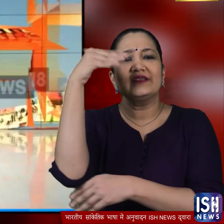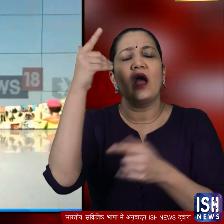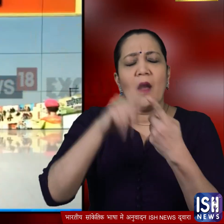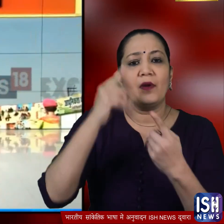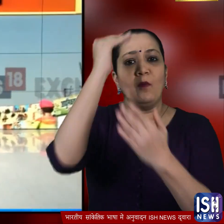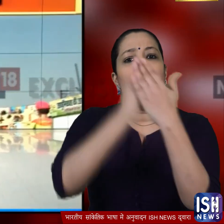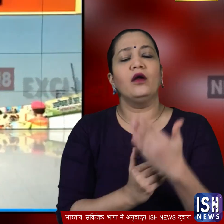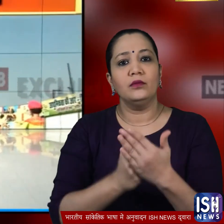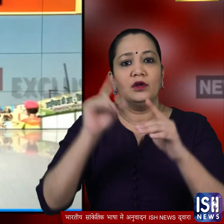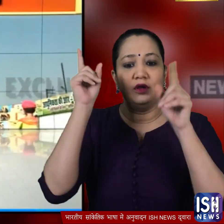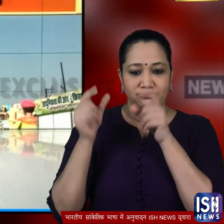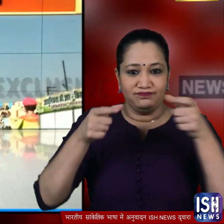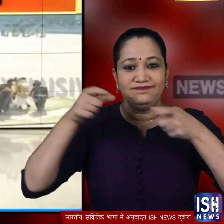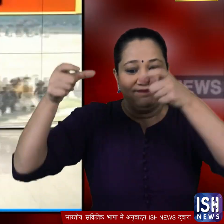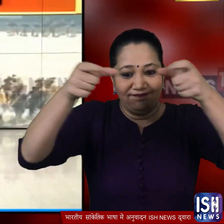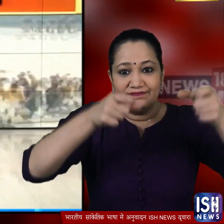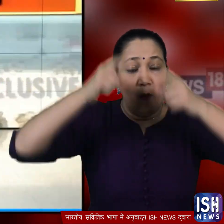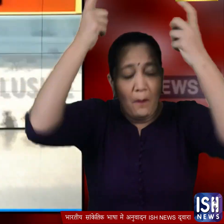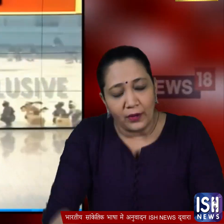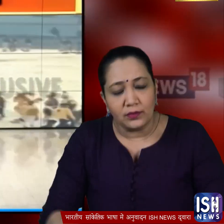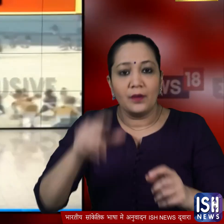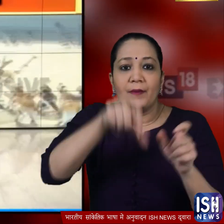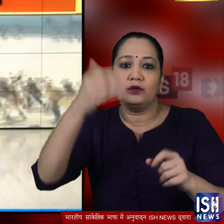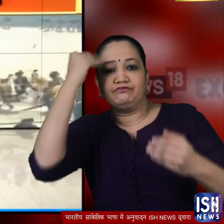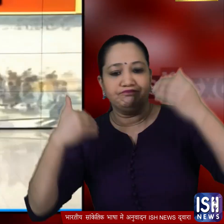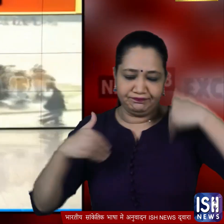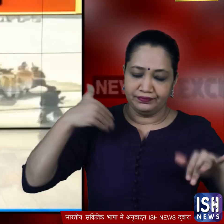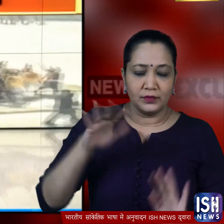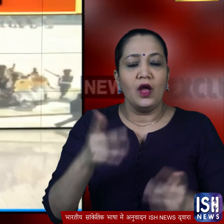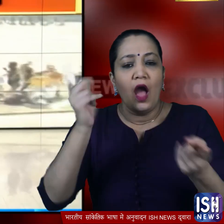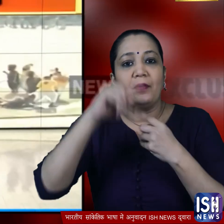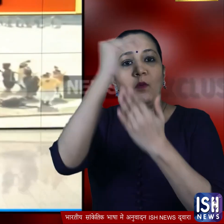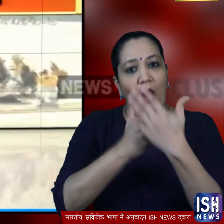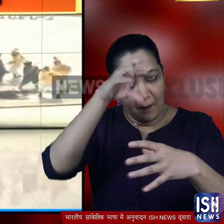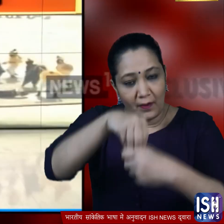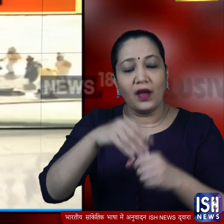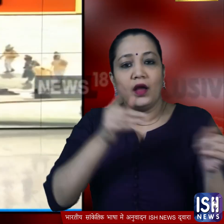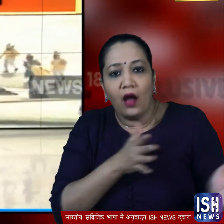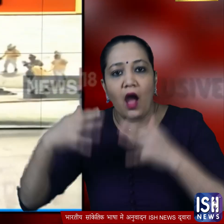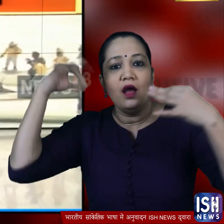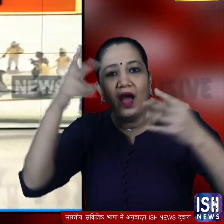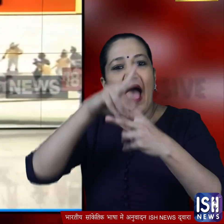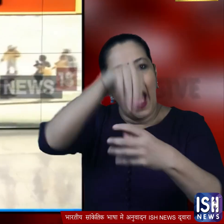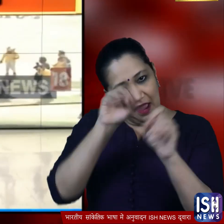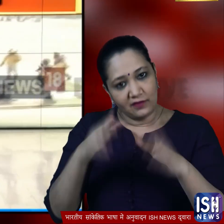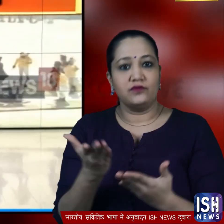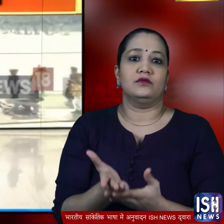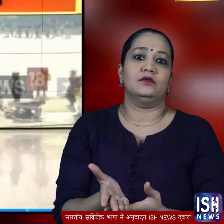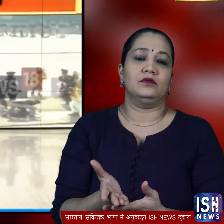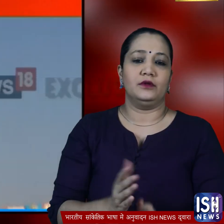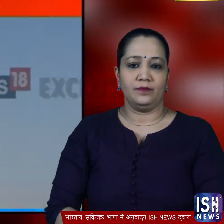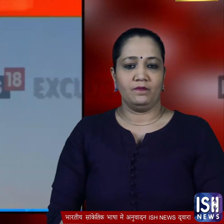दिवस समारोह के दौरान एक ड्रोन के गिरने से अफरा तफरी मच गई। इस घटना में 2 लोग घायल हो गए, जो इस कार्यक्रम में निकाली गई एक झांकी में शामिल हुए थे।